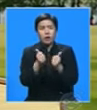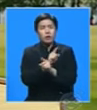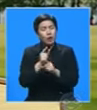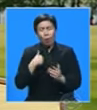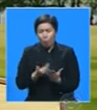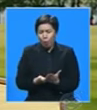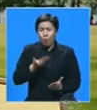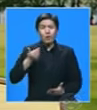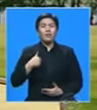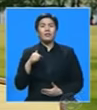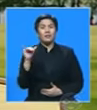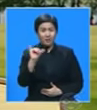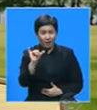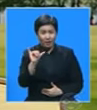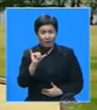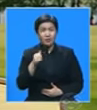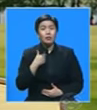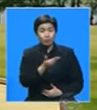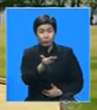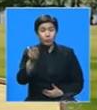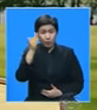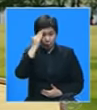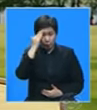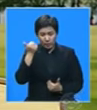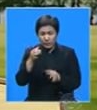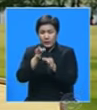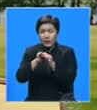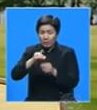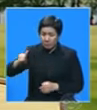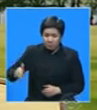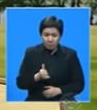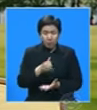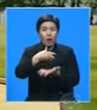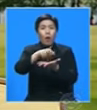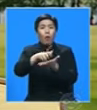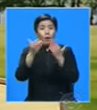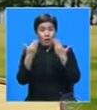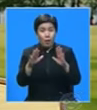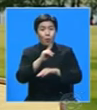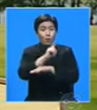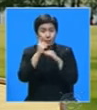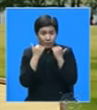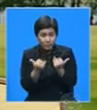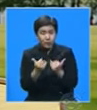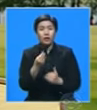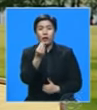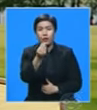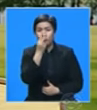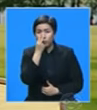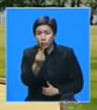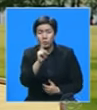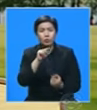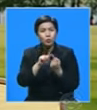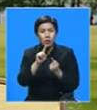ได้รวยขนาดนั้นนะธนาคารเองก็ทราบดีตอนนี้ทราบว่าธนาคารก็ออกมาชี้แจงแล้วนะครับช่วยกันดูด้วยนะครับว่าเรื่องต่